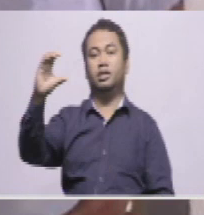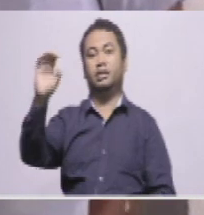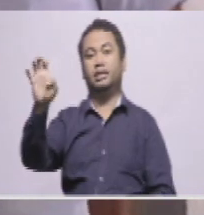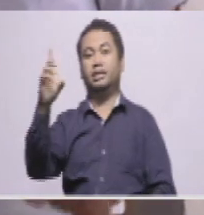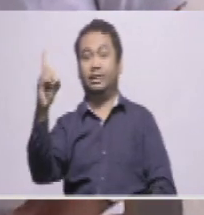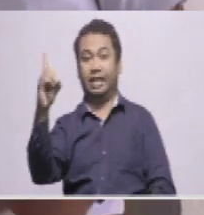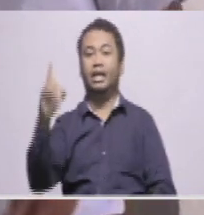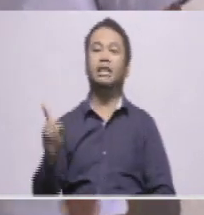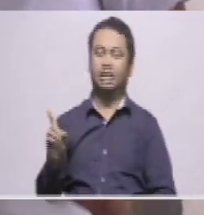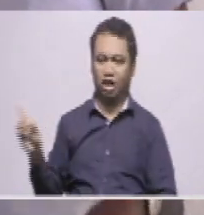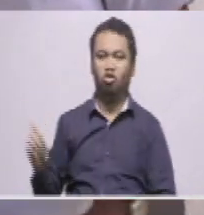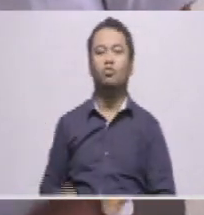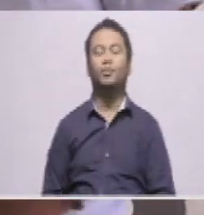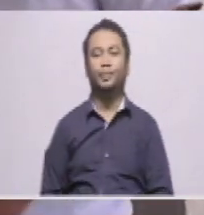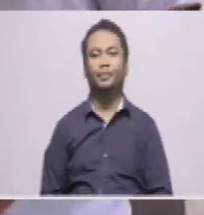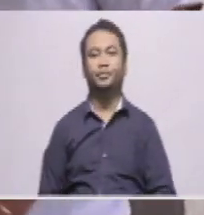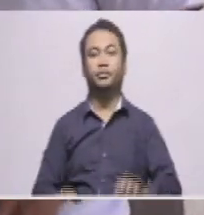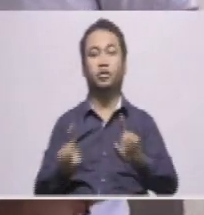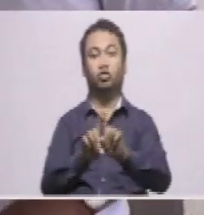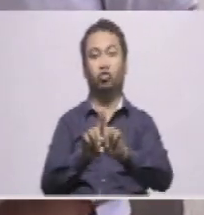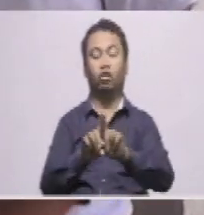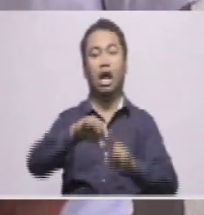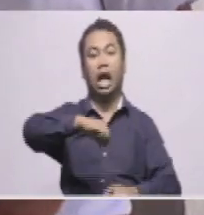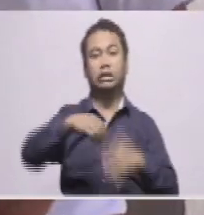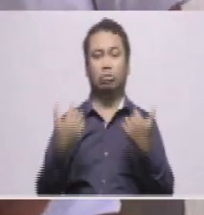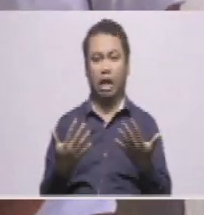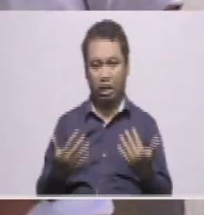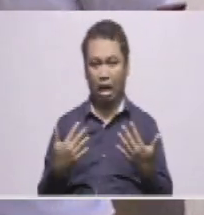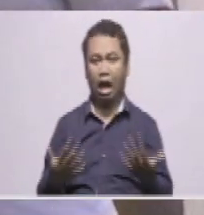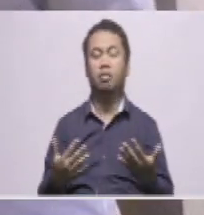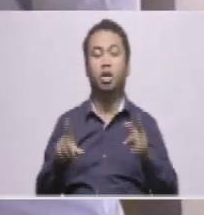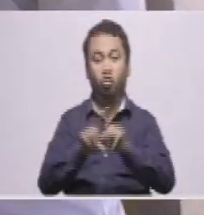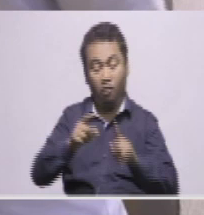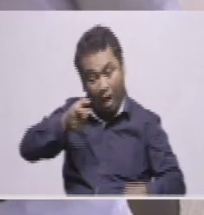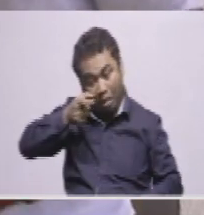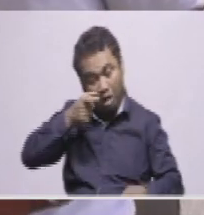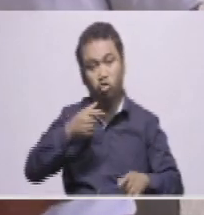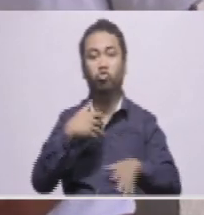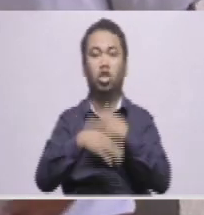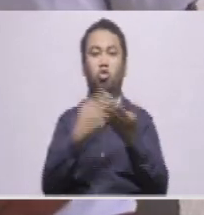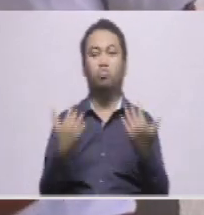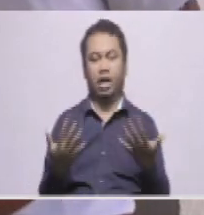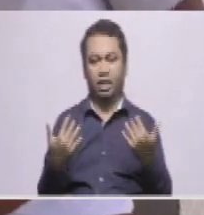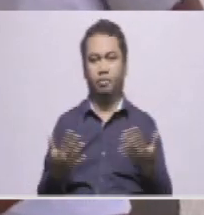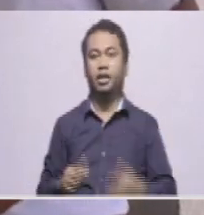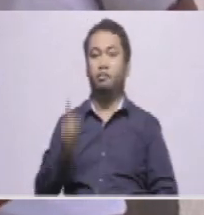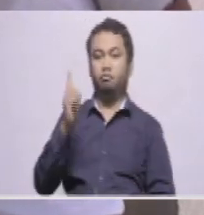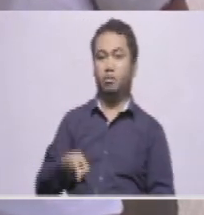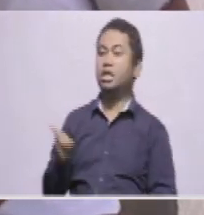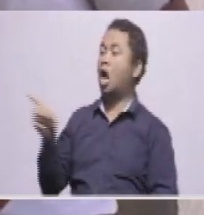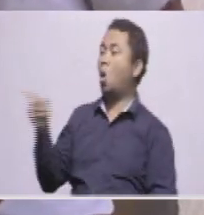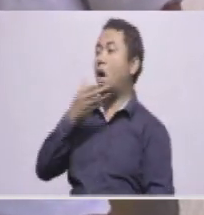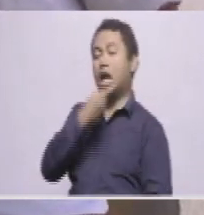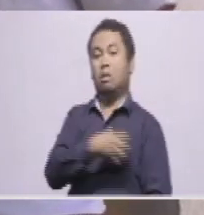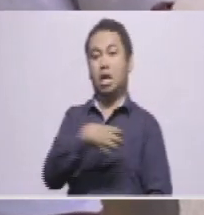azonay fa be dabe ihany koa sy ny asa atao ary ny fanaramaso atao mahitra izao fifidianana zao fa ireto ray aman-dreny no be ireto no